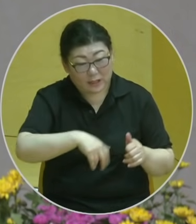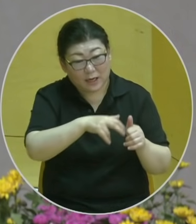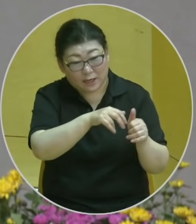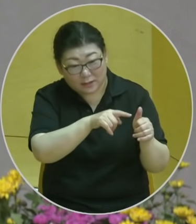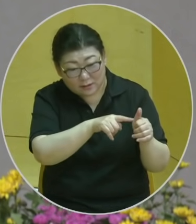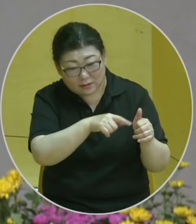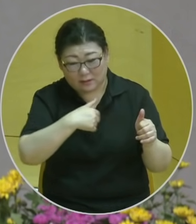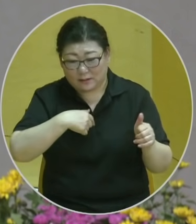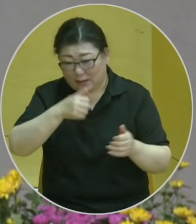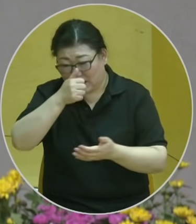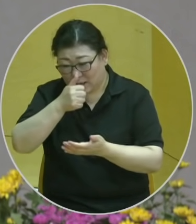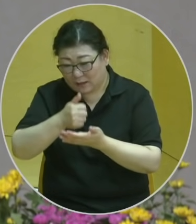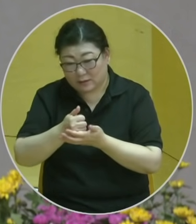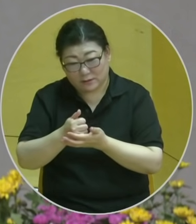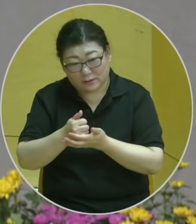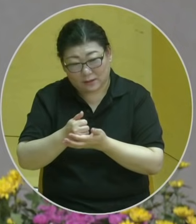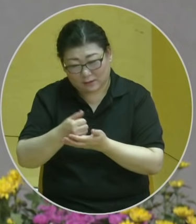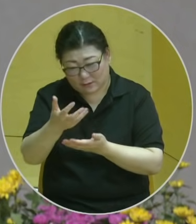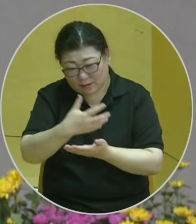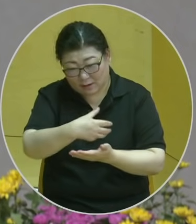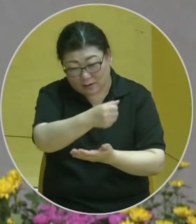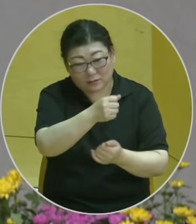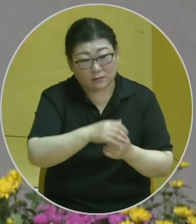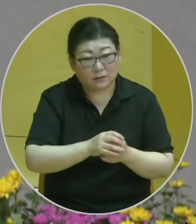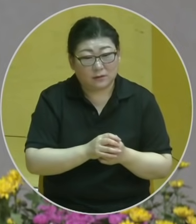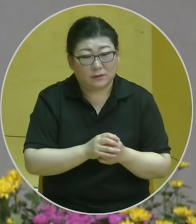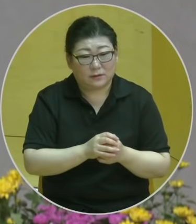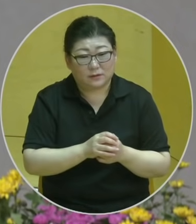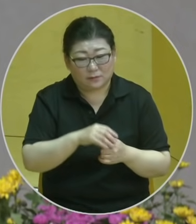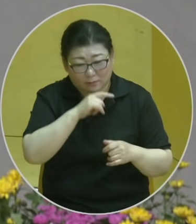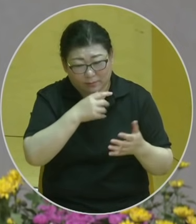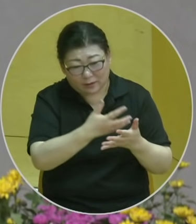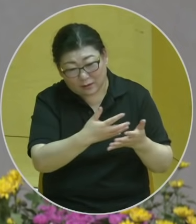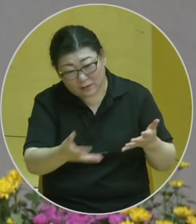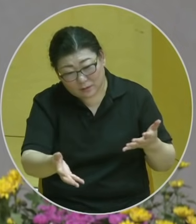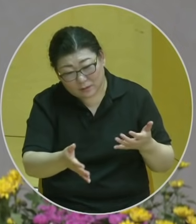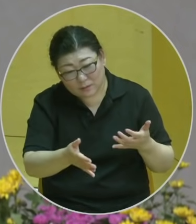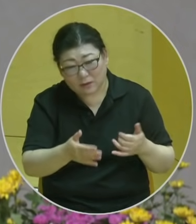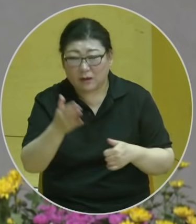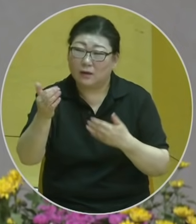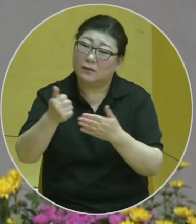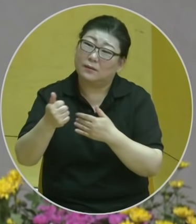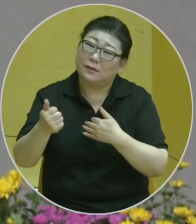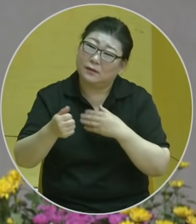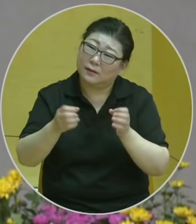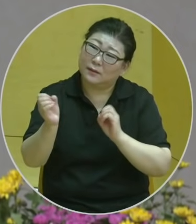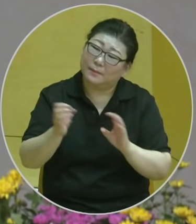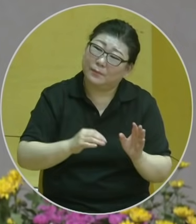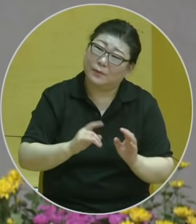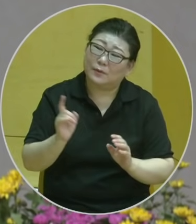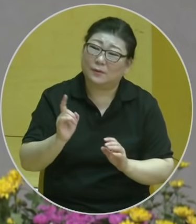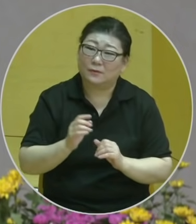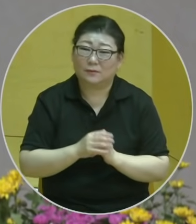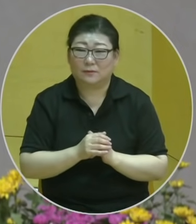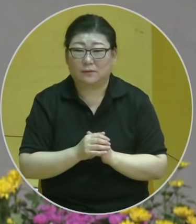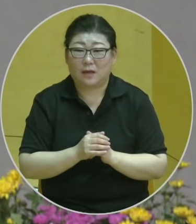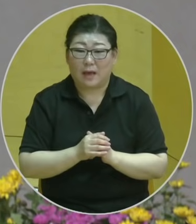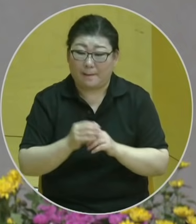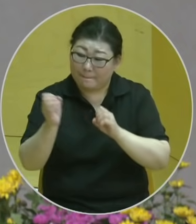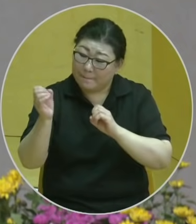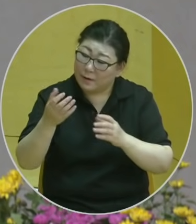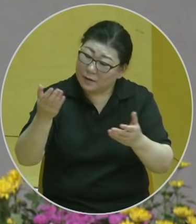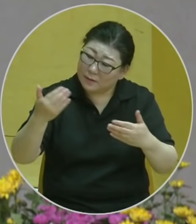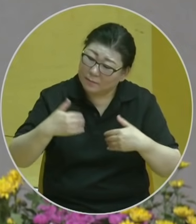위하여 보배로운 피를 다 흘리고 나의 하나님 어찌하여 나를 버리시나이까 버림받는 그